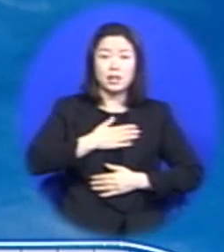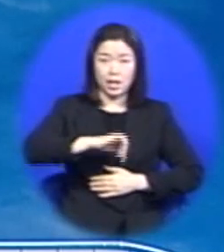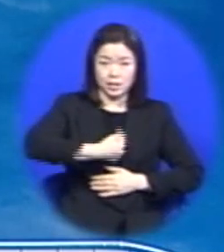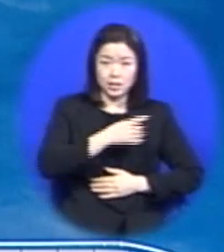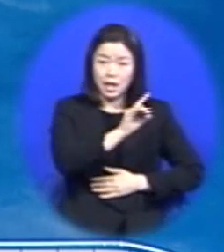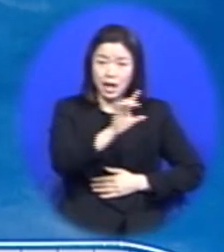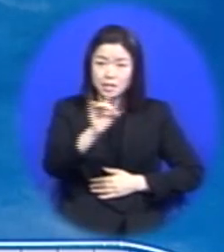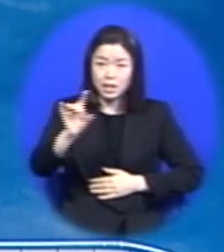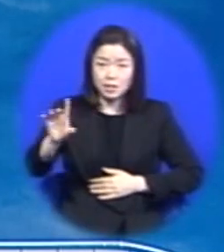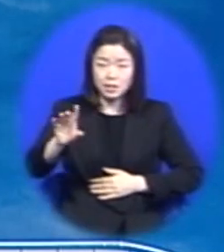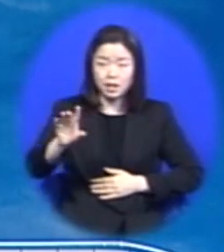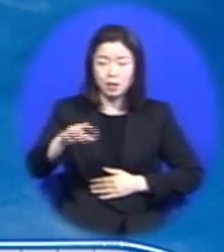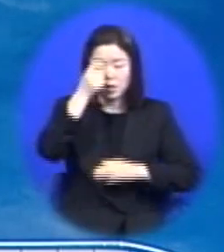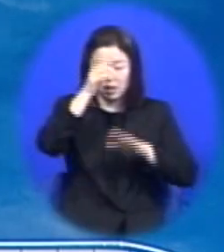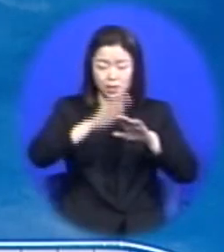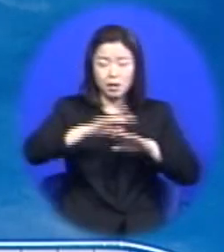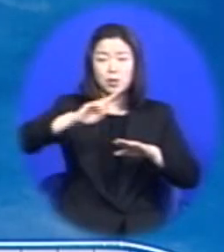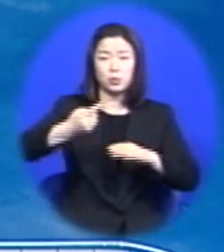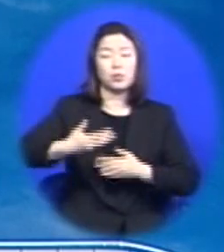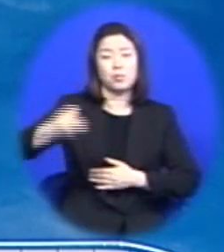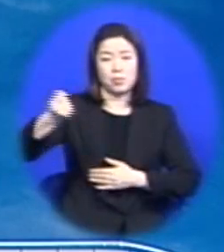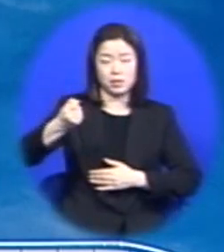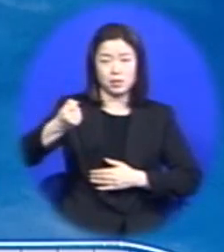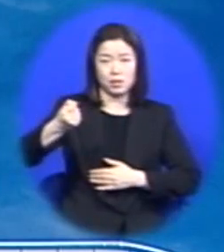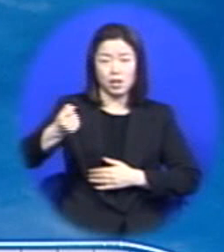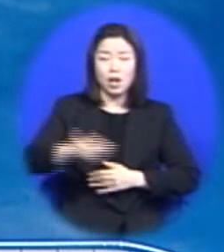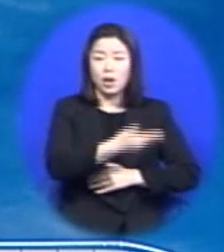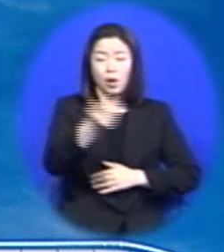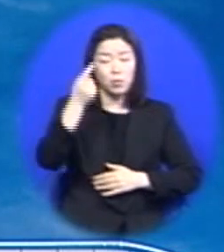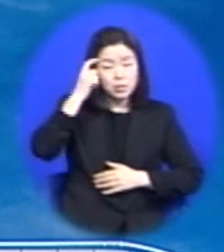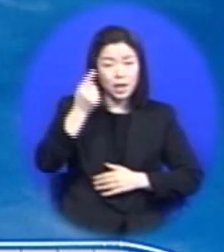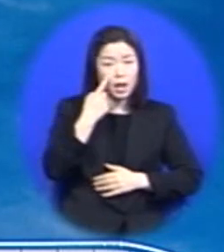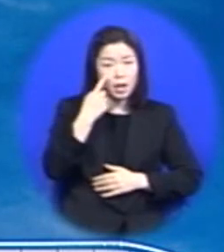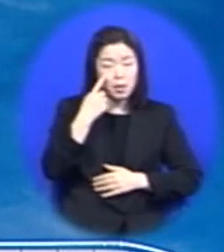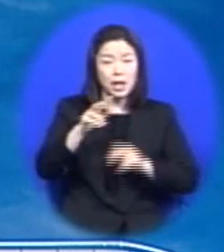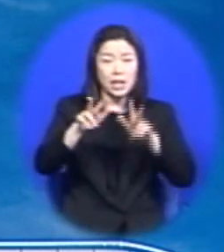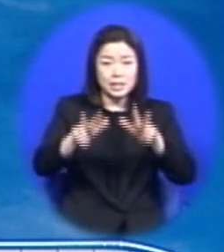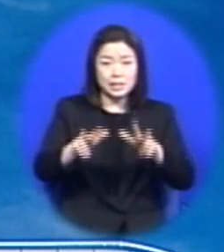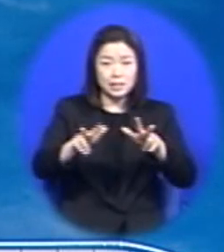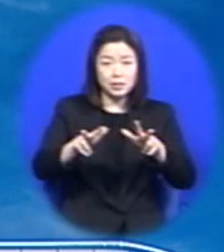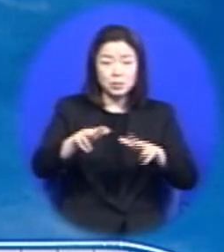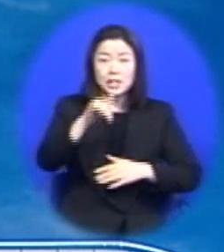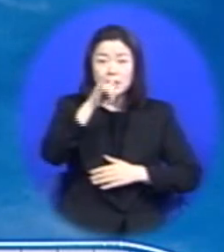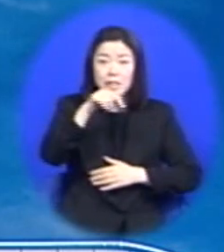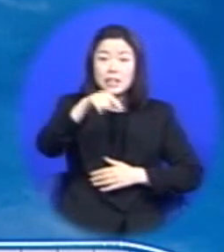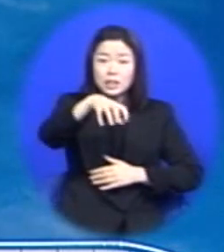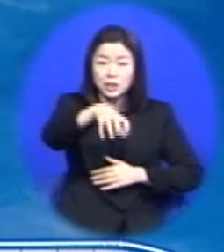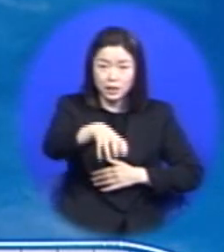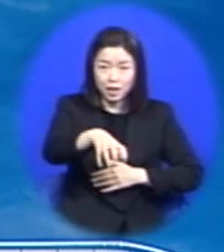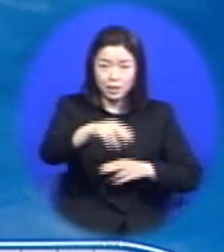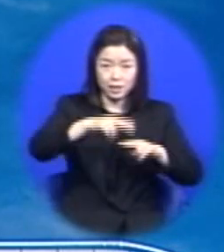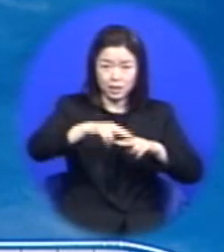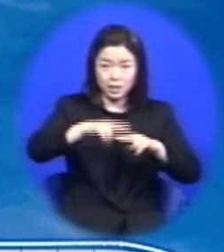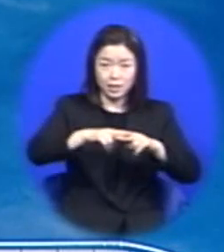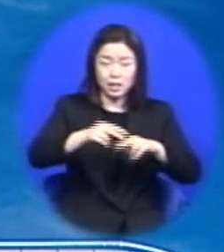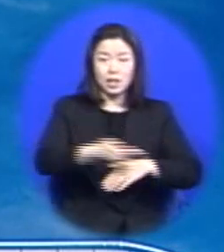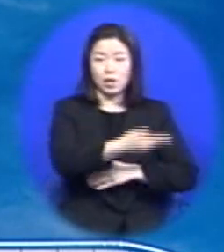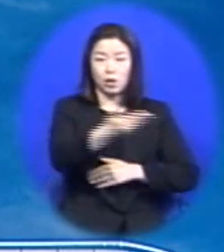받으세요. 지금 여러분 생각해 보세요. 여러분 지금 있는 그 자리에 여러분이 앉아